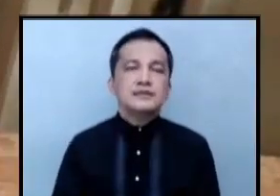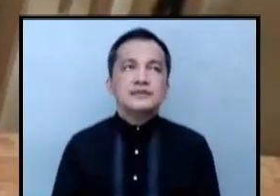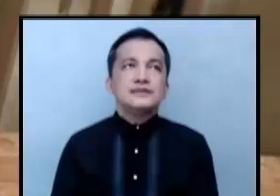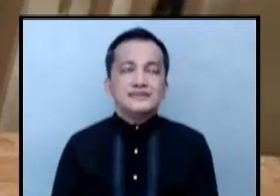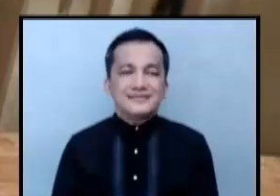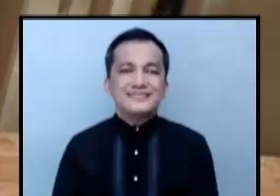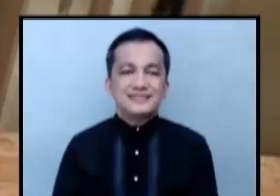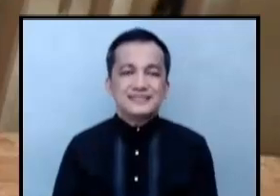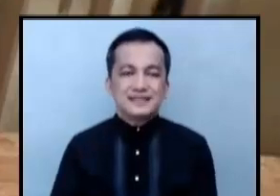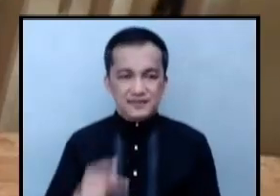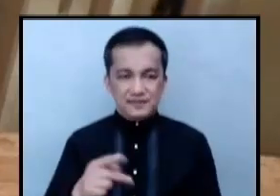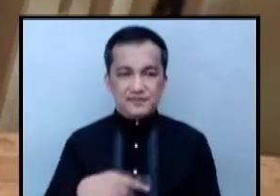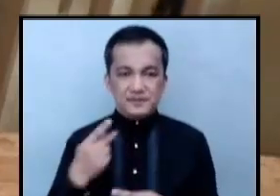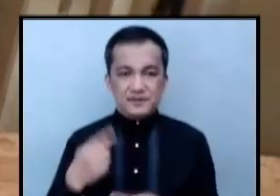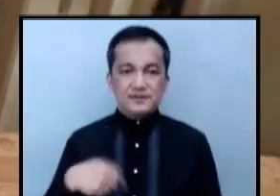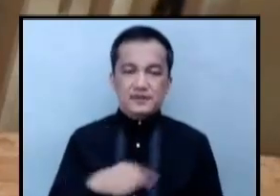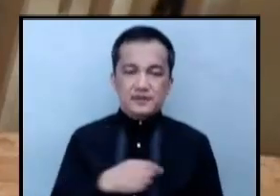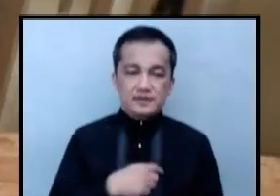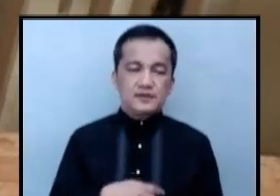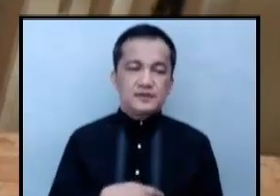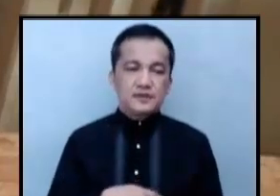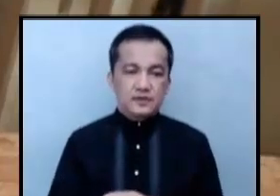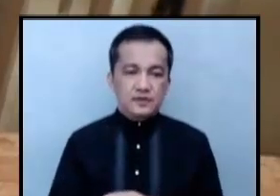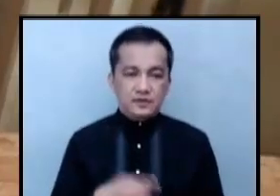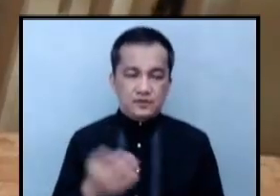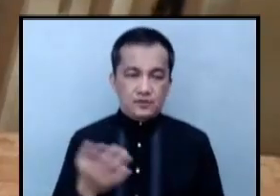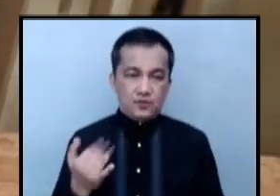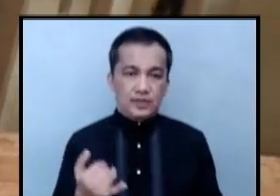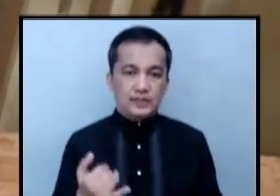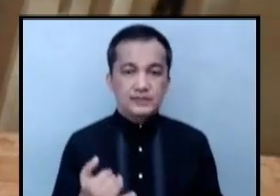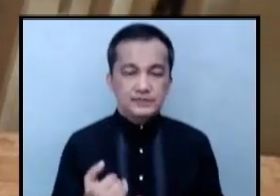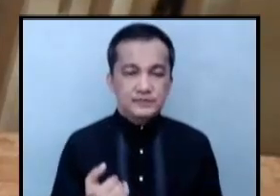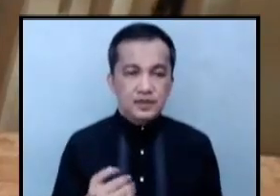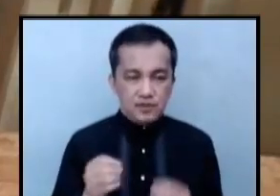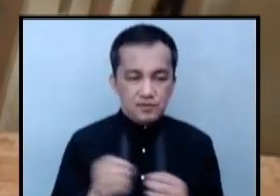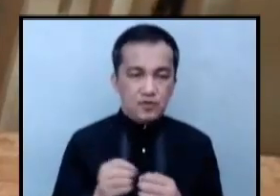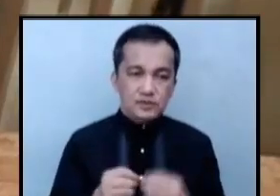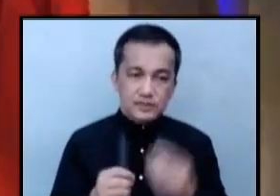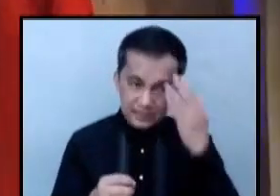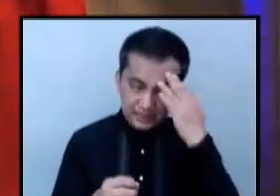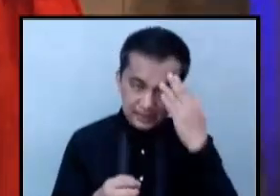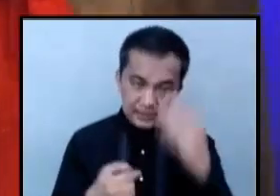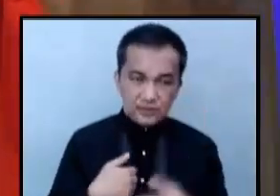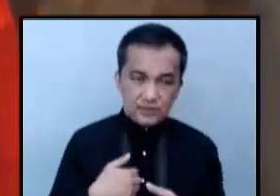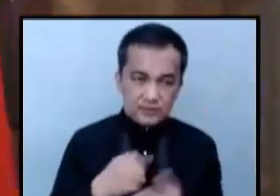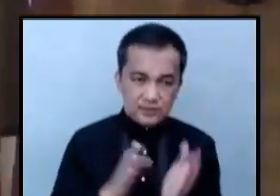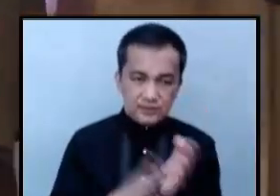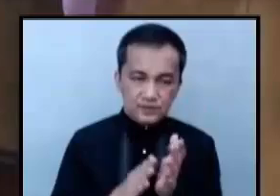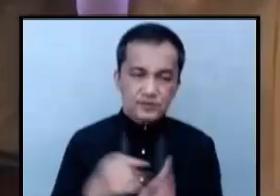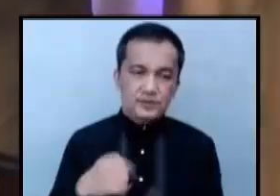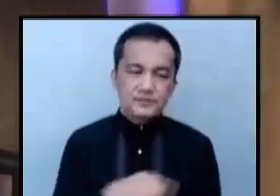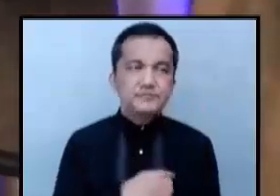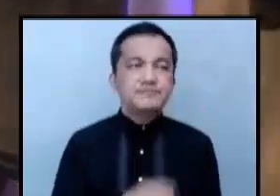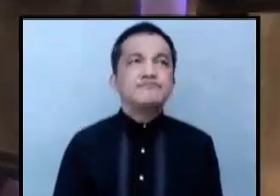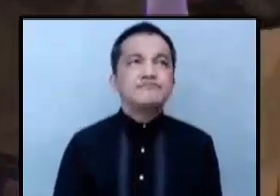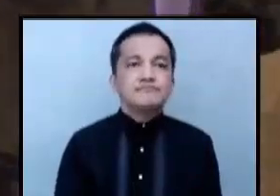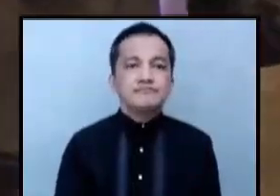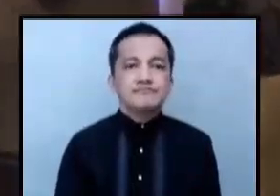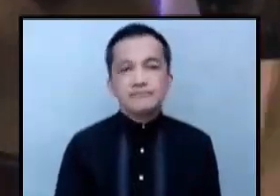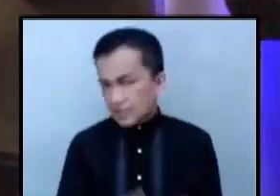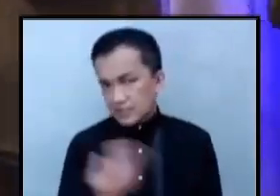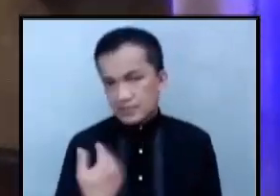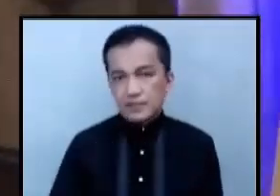kasi dahil doon mas nakilala pa yung school namin. Hinihikayat ko po kayo na